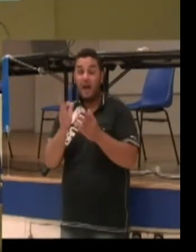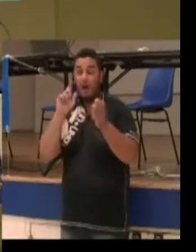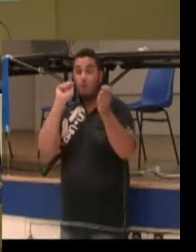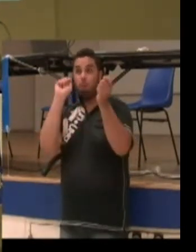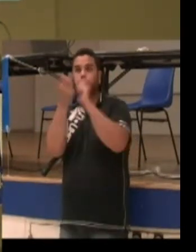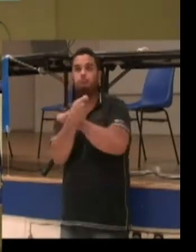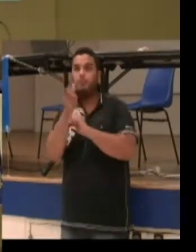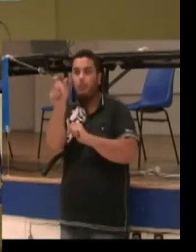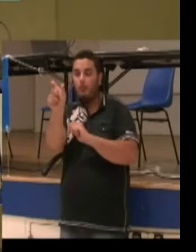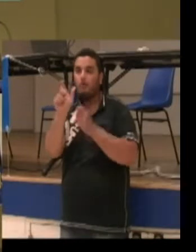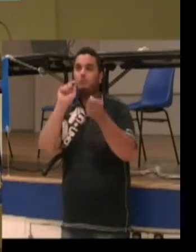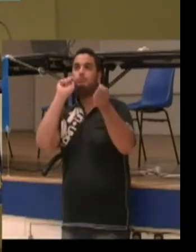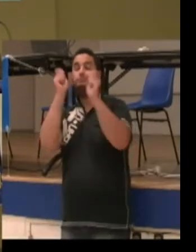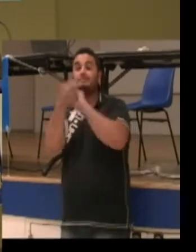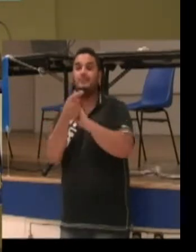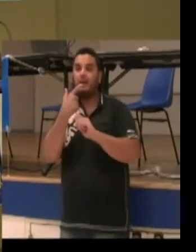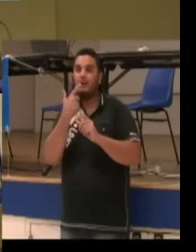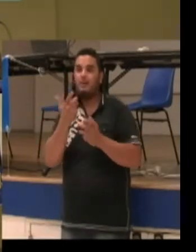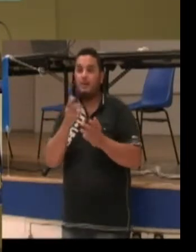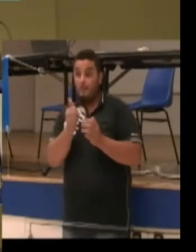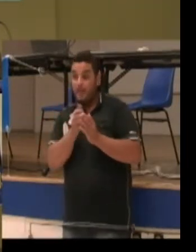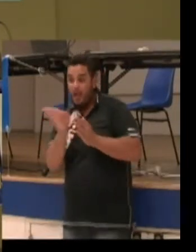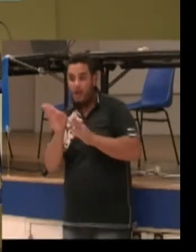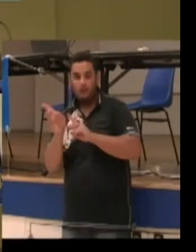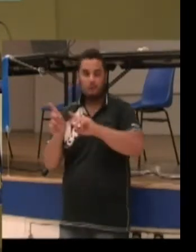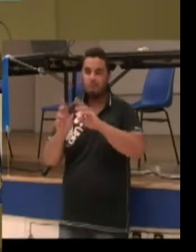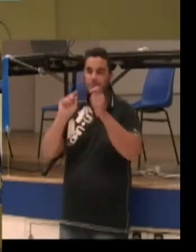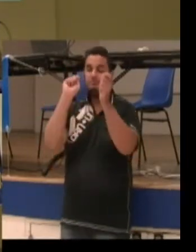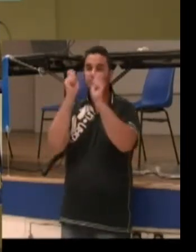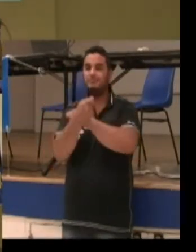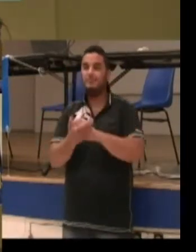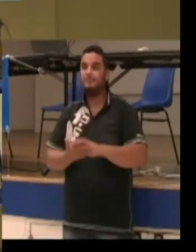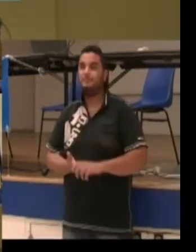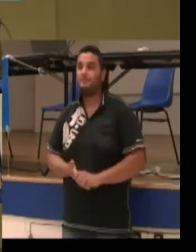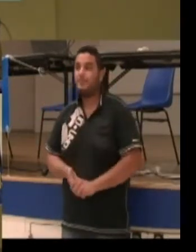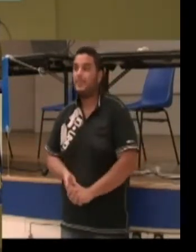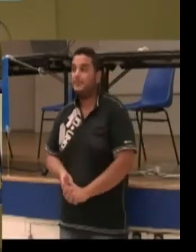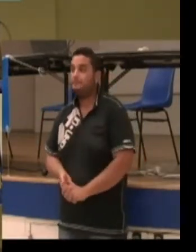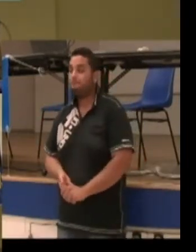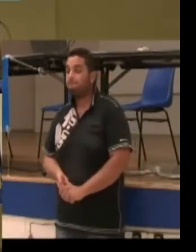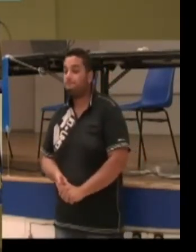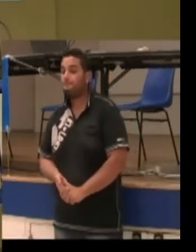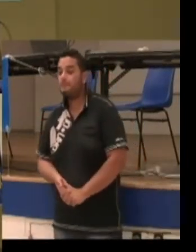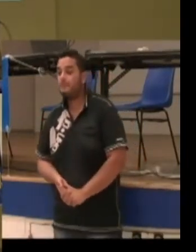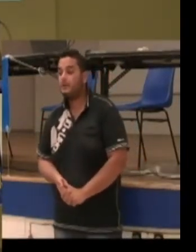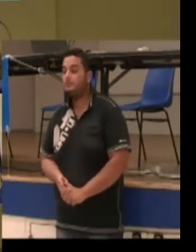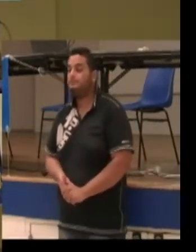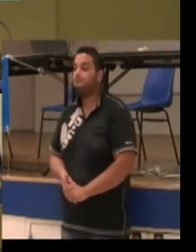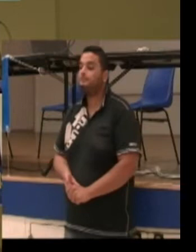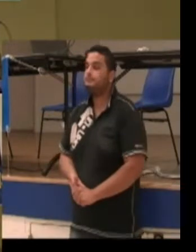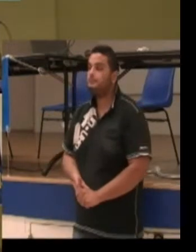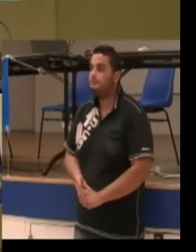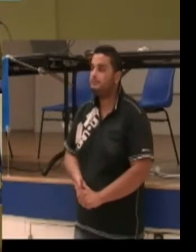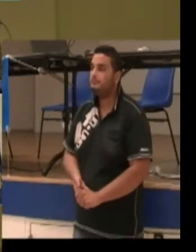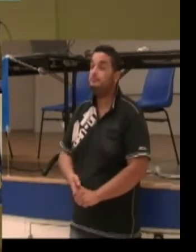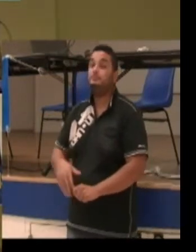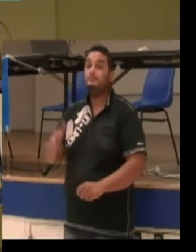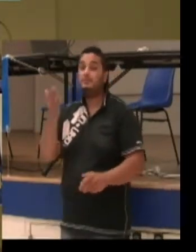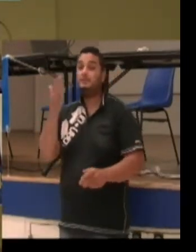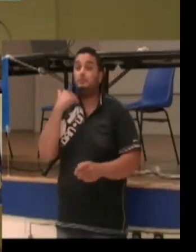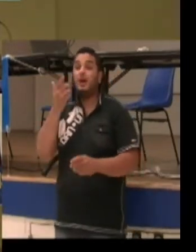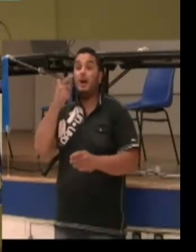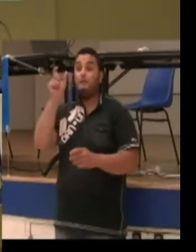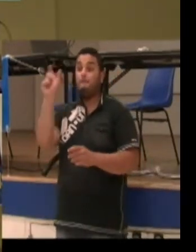eux utilisent. Pourquoi? Parce que quand eux utilisent les mots pour vous décrire, c'est pour se moquer de vous ou pour vous